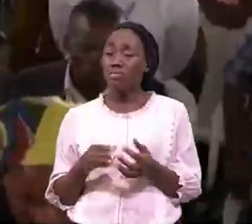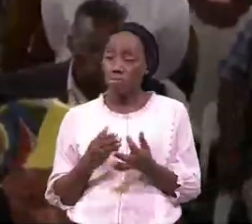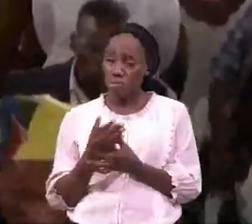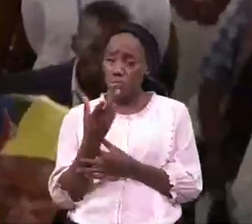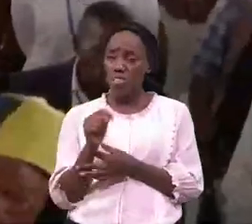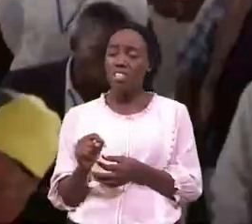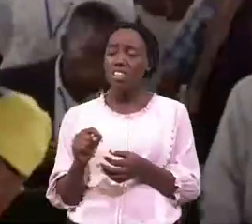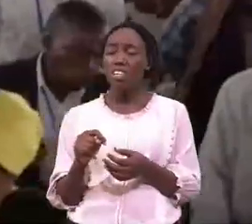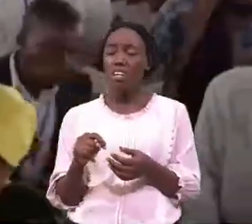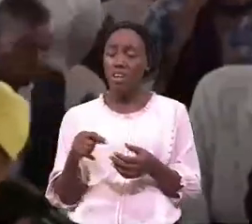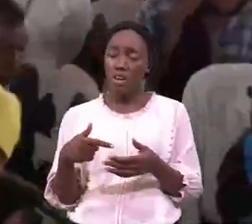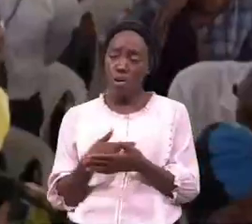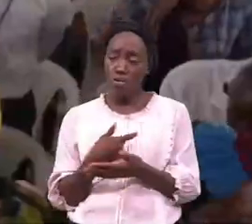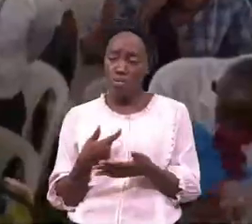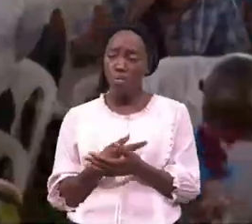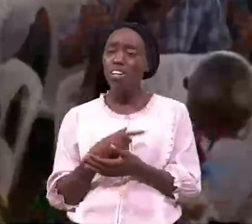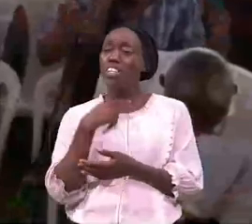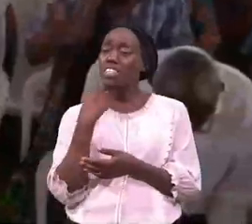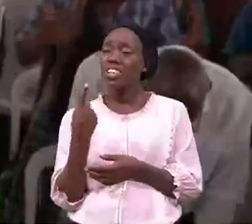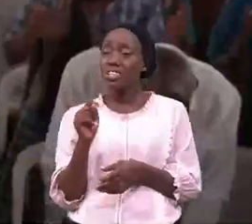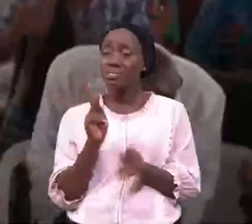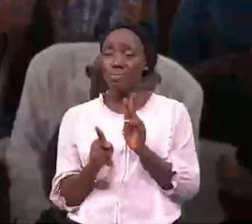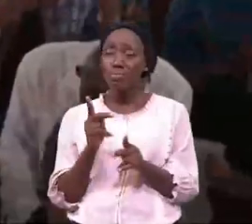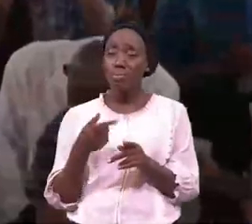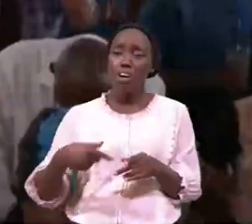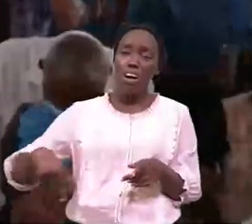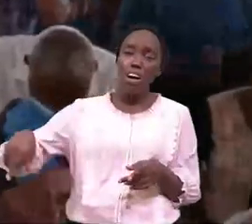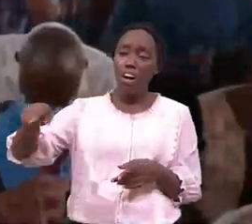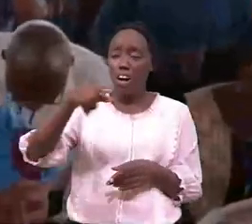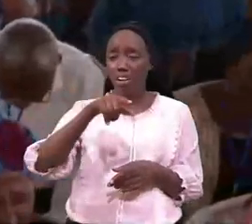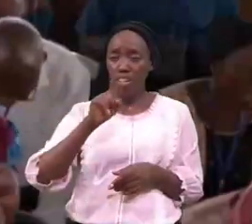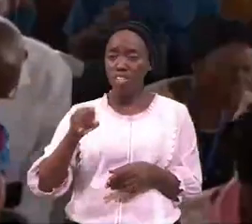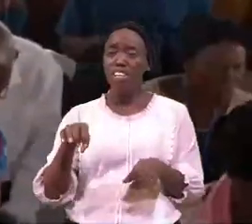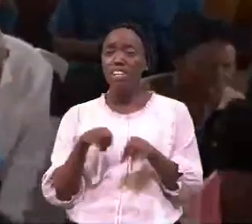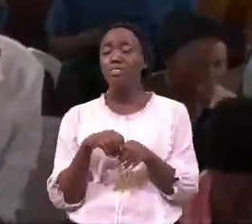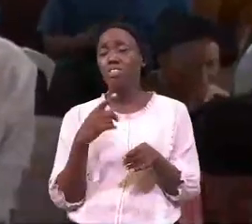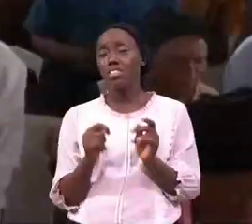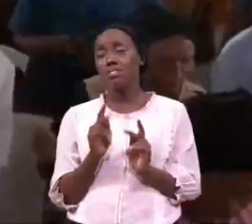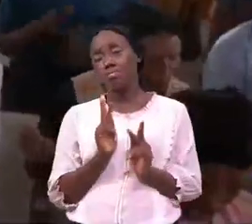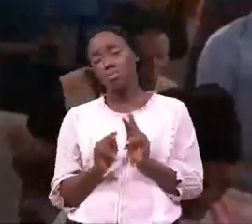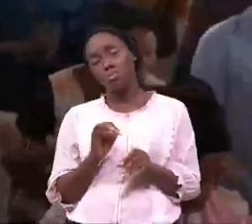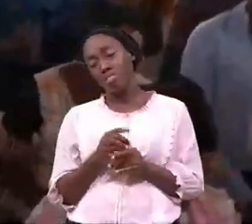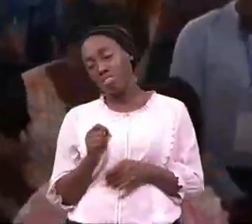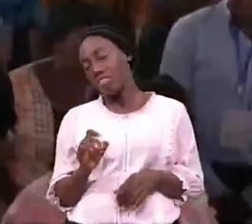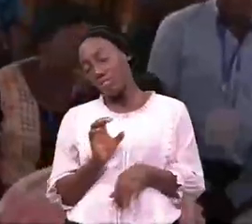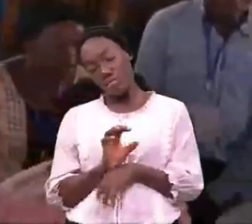l'évangile. Ceux qui sont autour de toi. Ceux qui sont dans l'église.